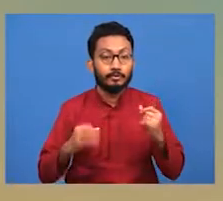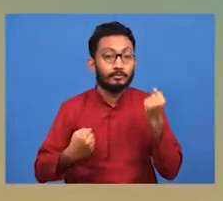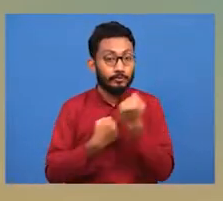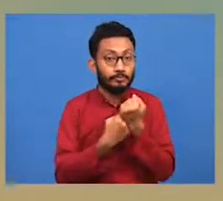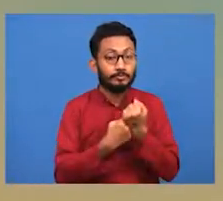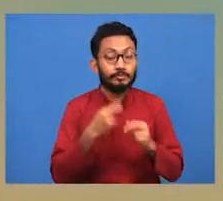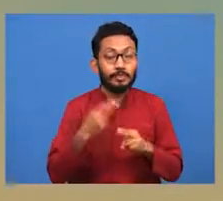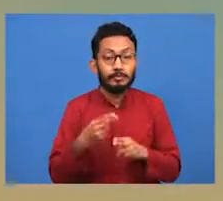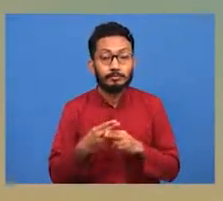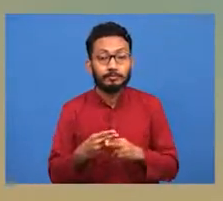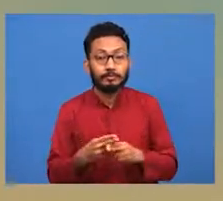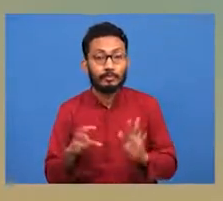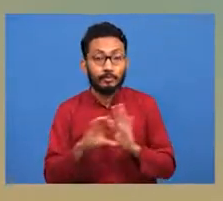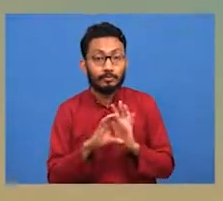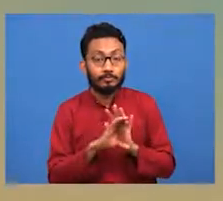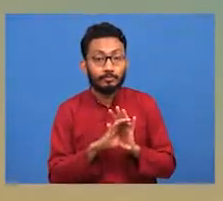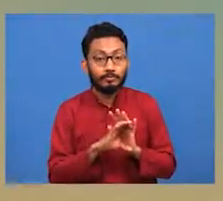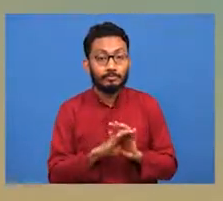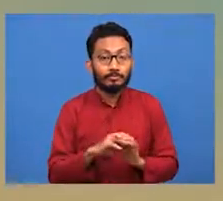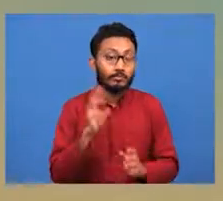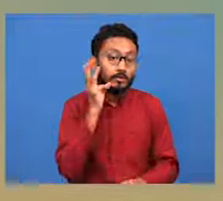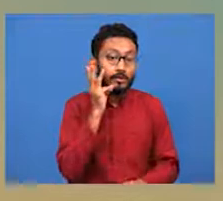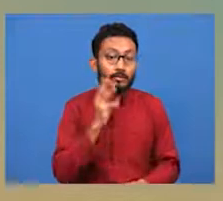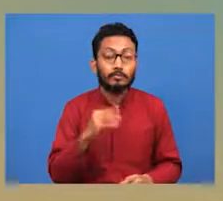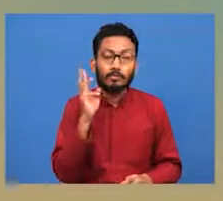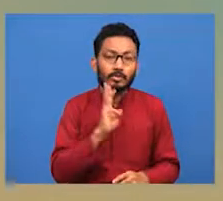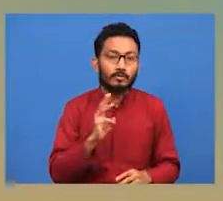Contohnya, wanita itu tergelak besar.